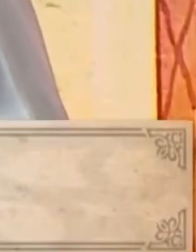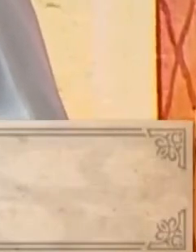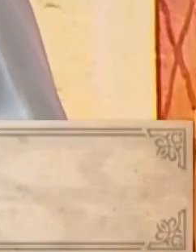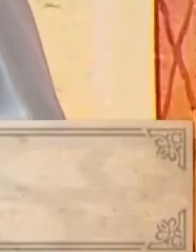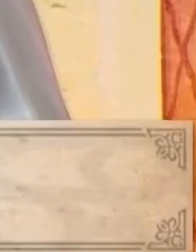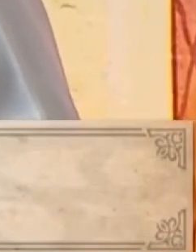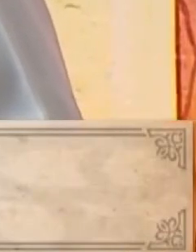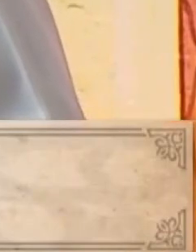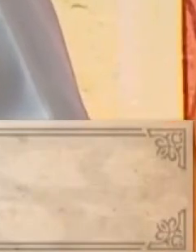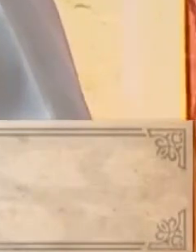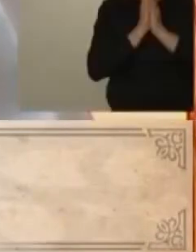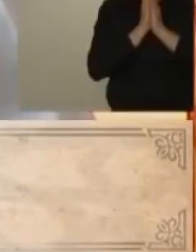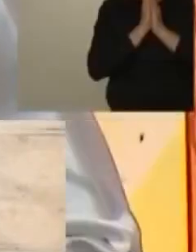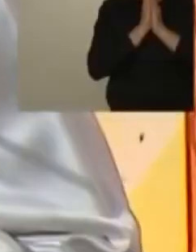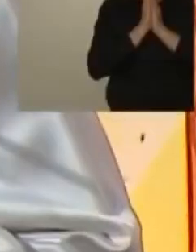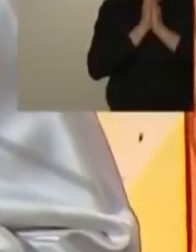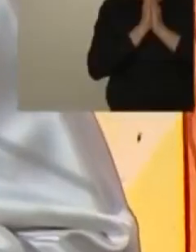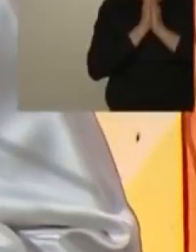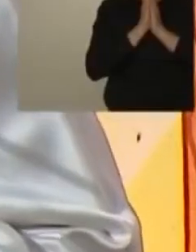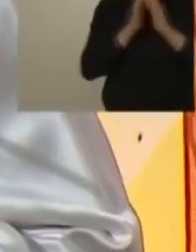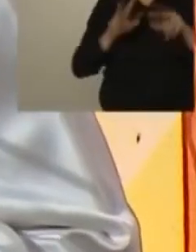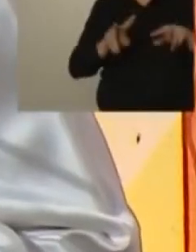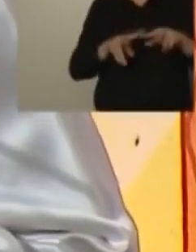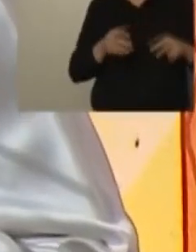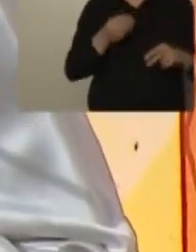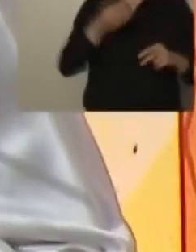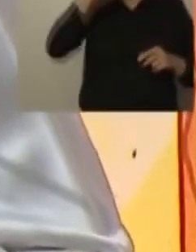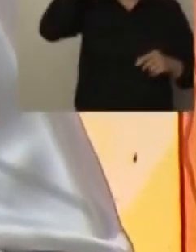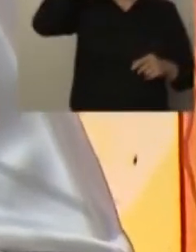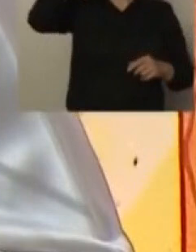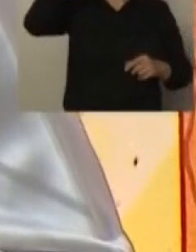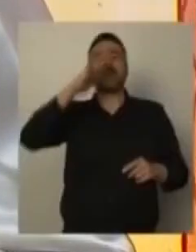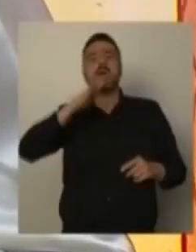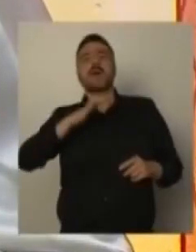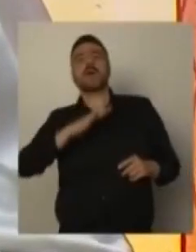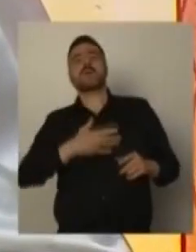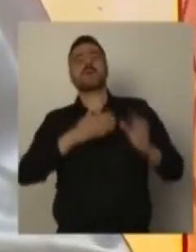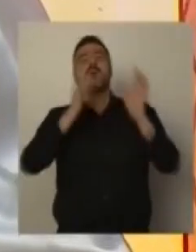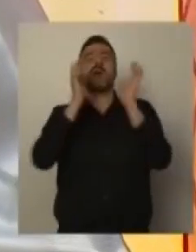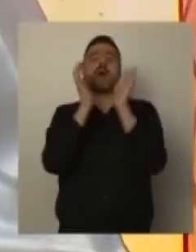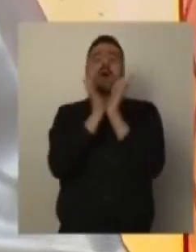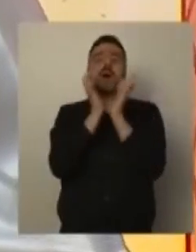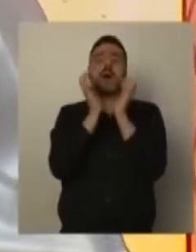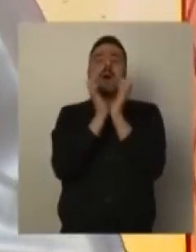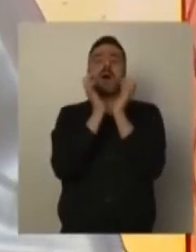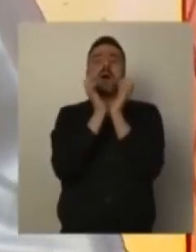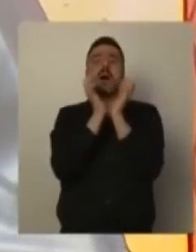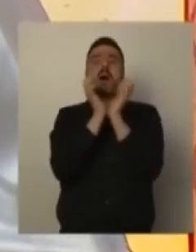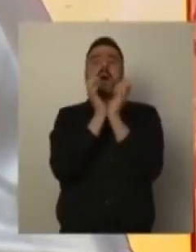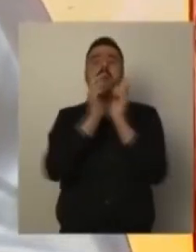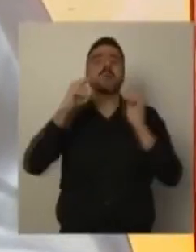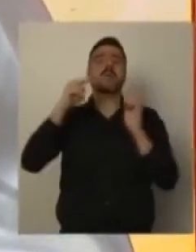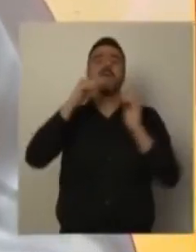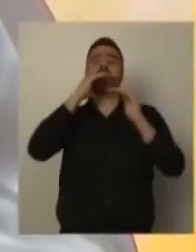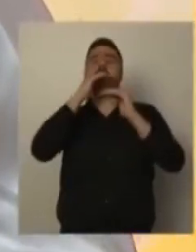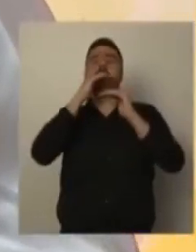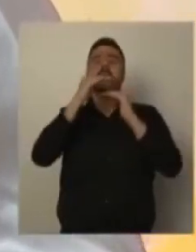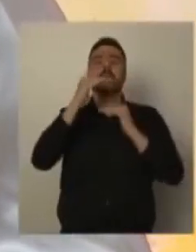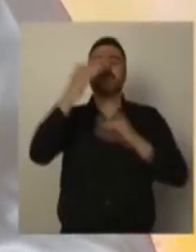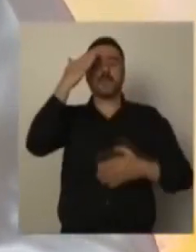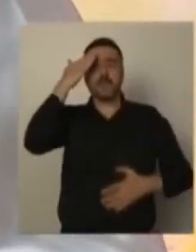Elhamdülillahi rabbil alemin. Vessalatu vesselamu ala rasulina Muhammedin ve